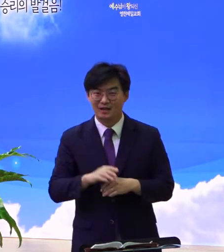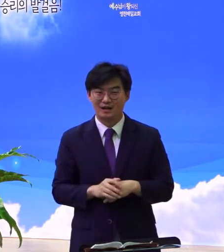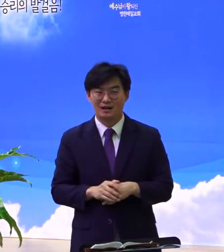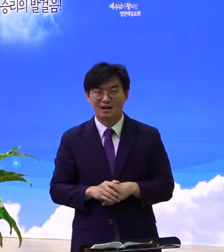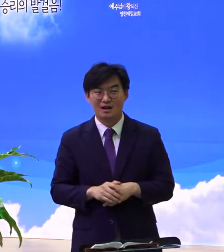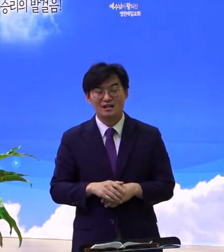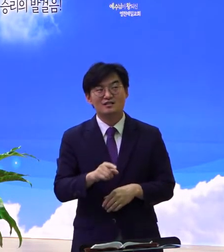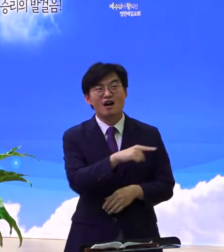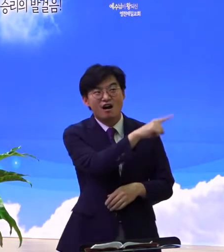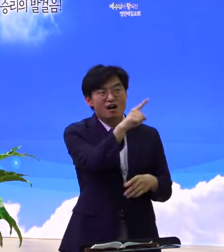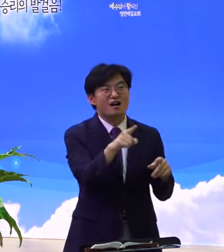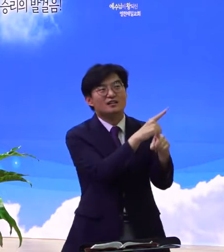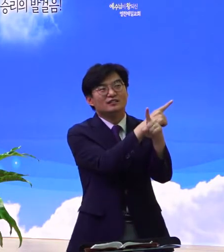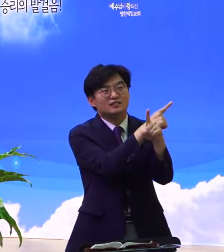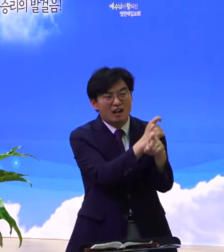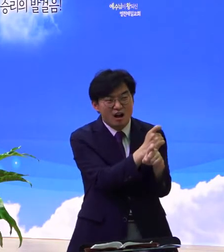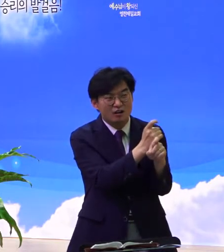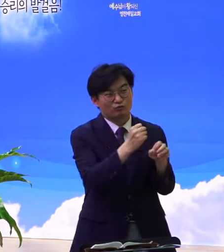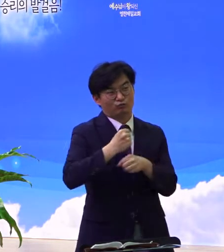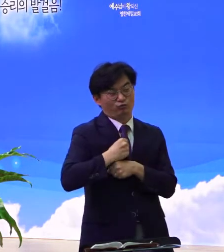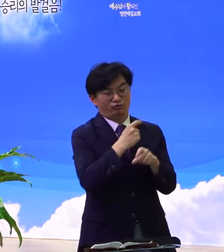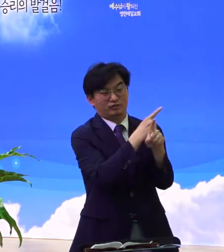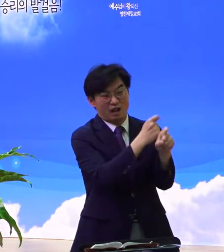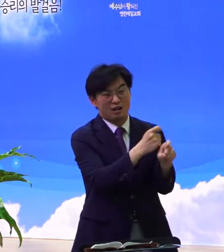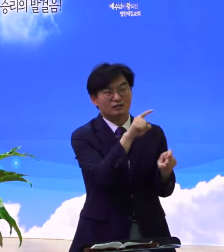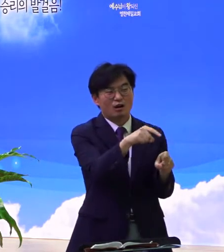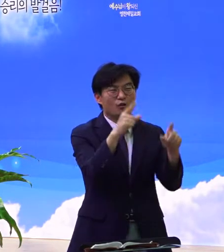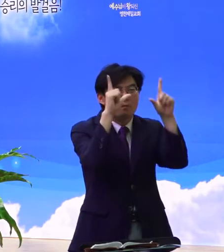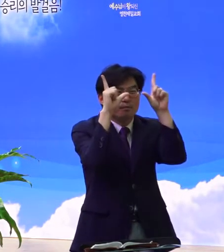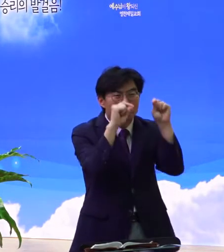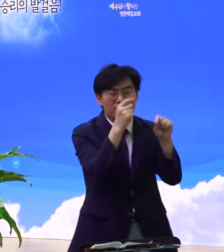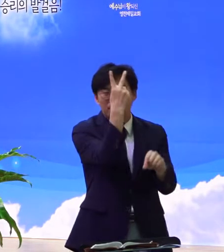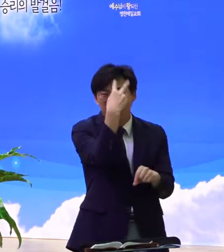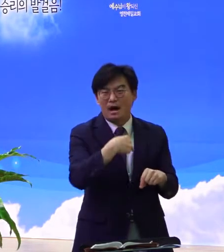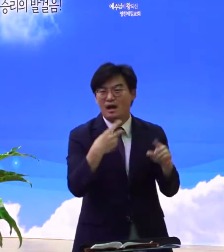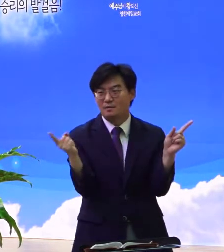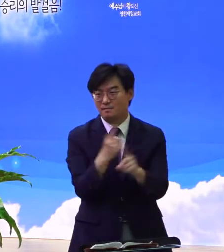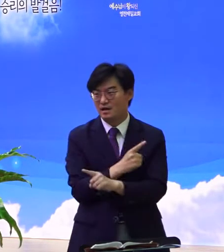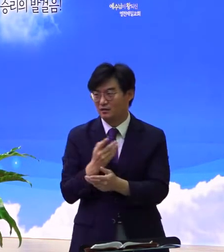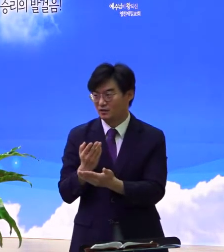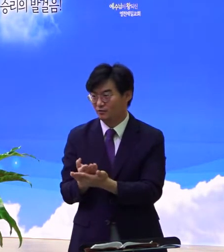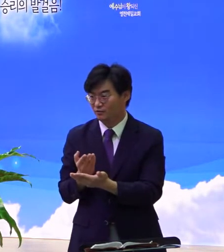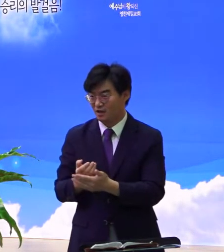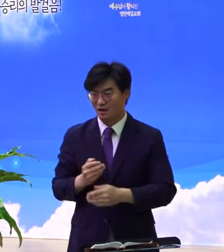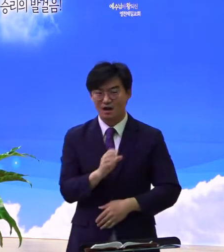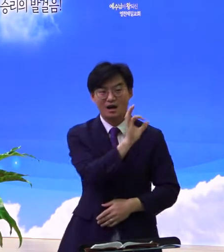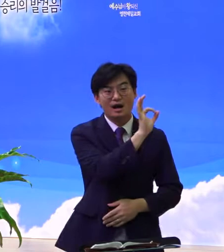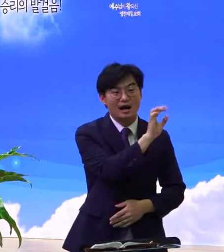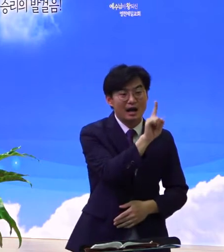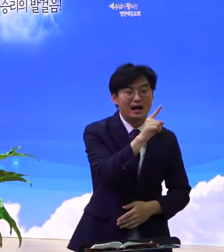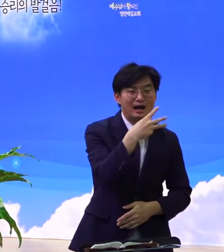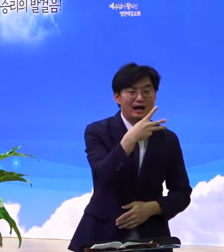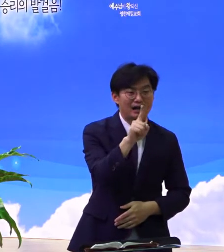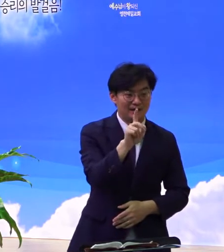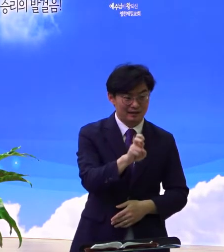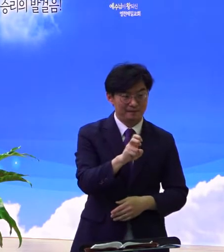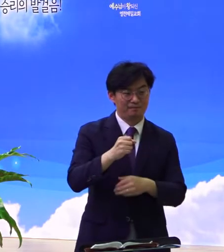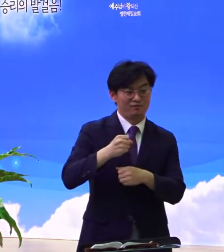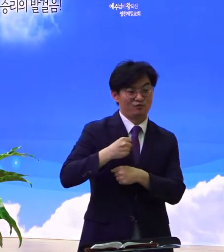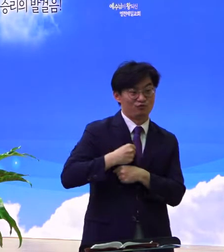무리의 눈을 어둡게 하옵소서. 아람 군대 군사들의 눈을 어둡게 해달라고